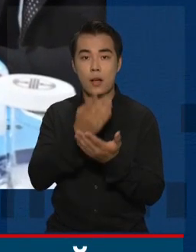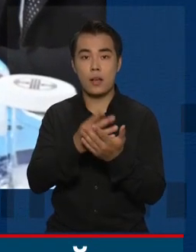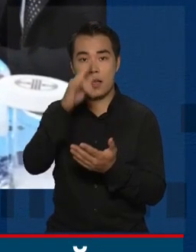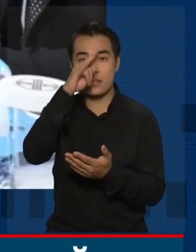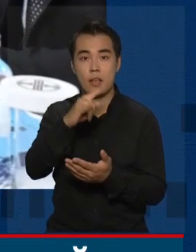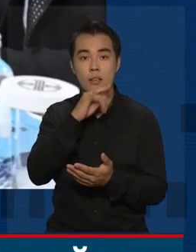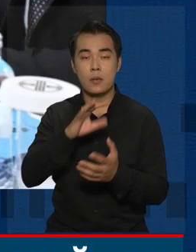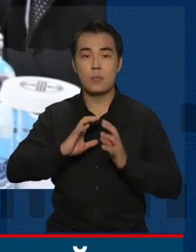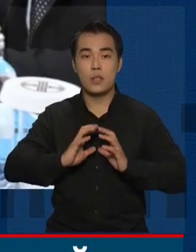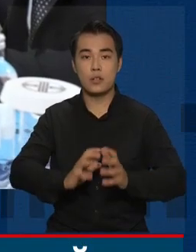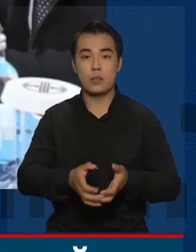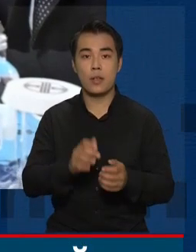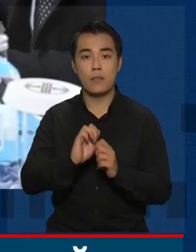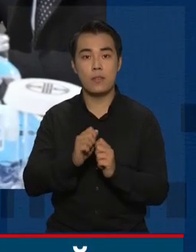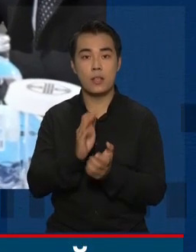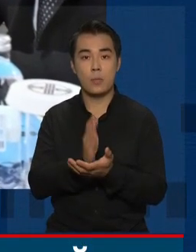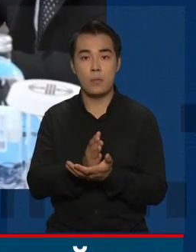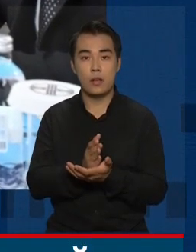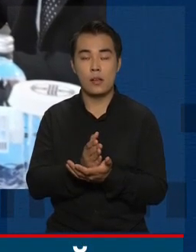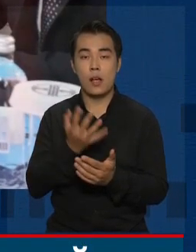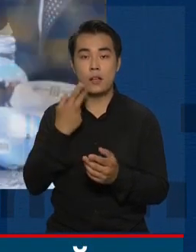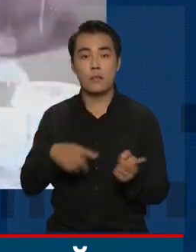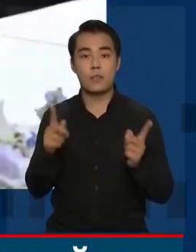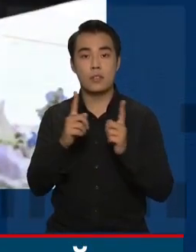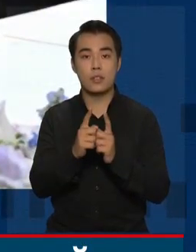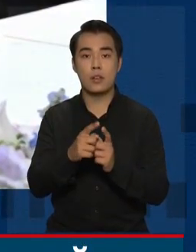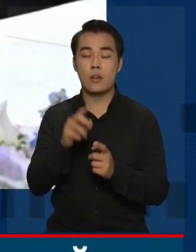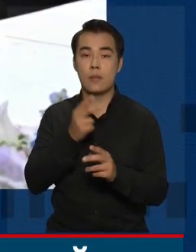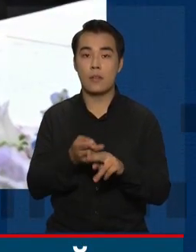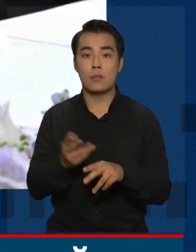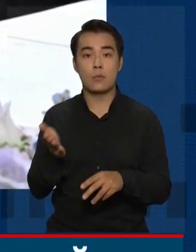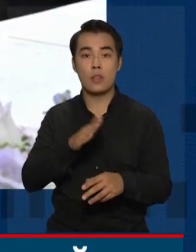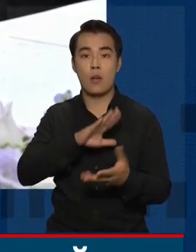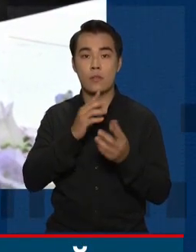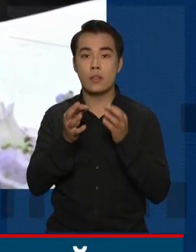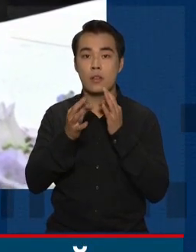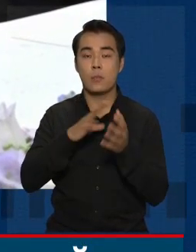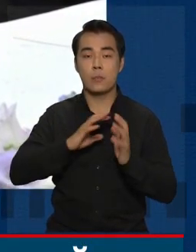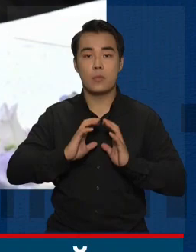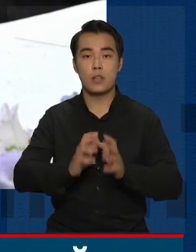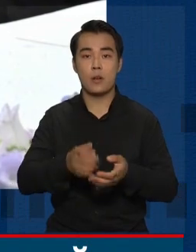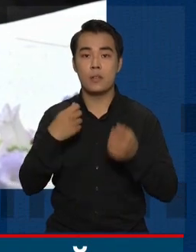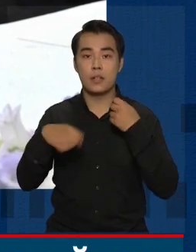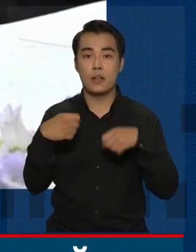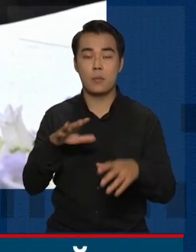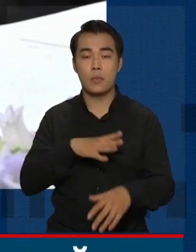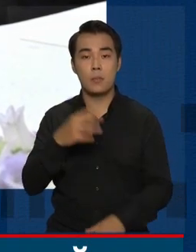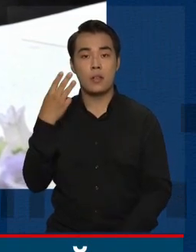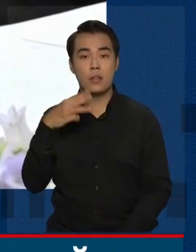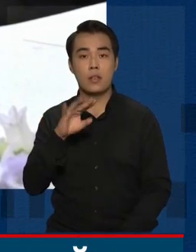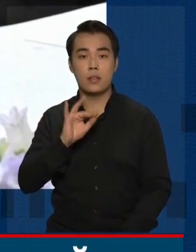Казахстаном и международными инвесторами. Во время встречи стороны обсудили главные тренды мирового финансового рынка и